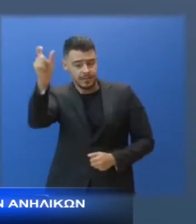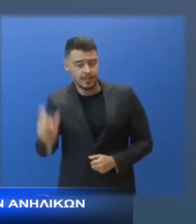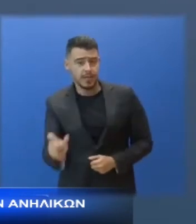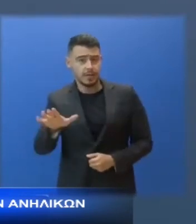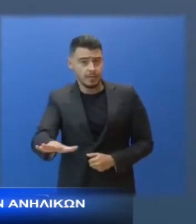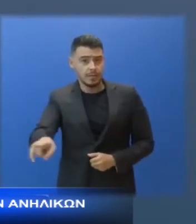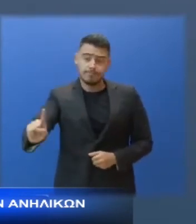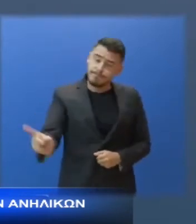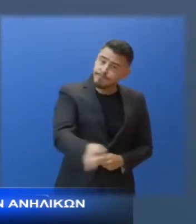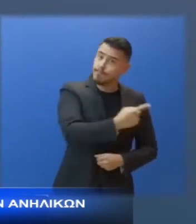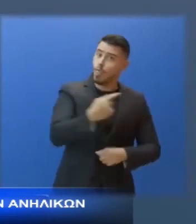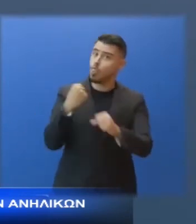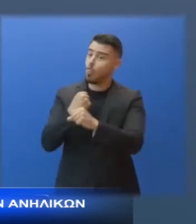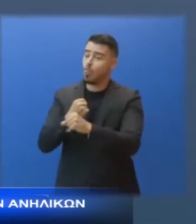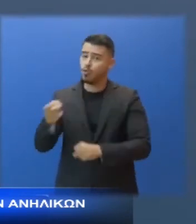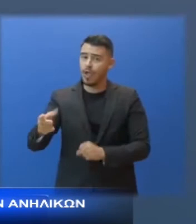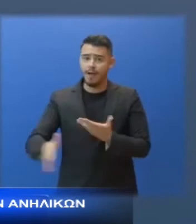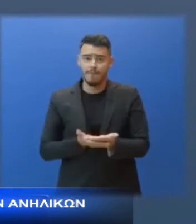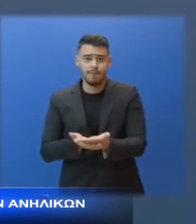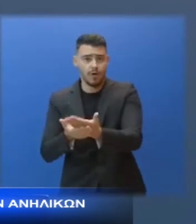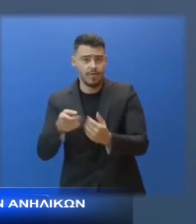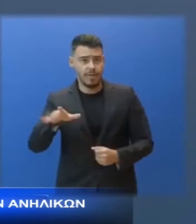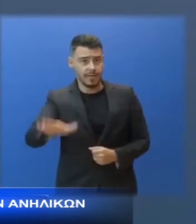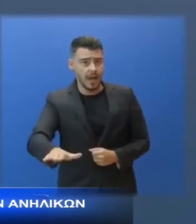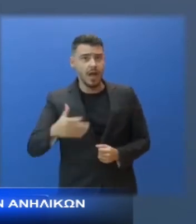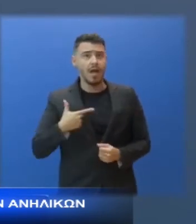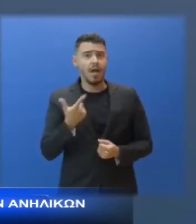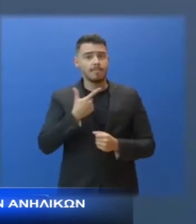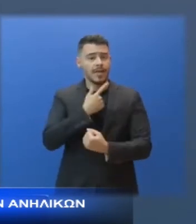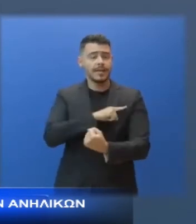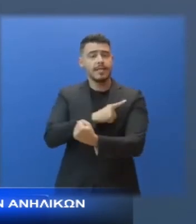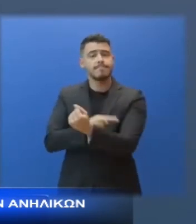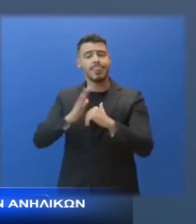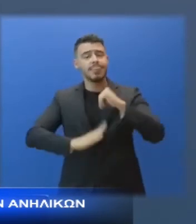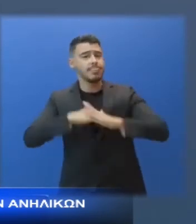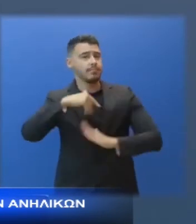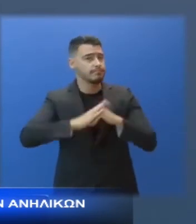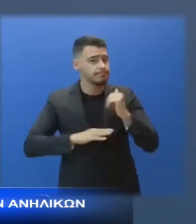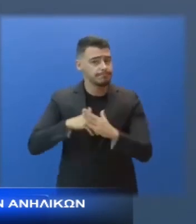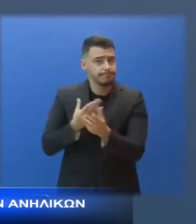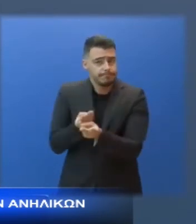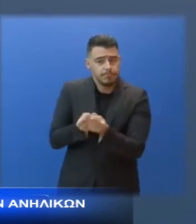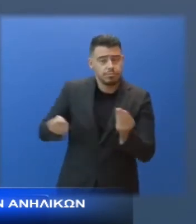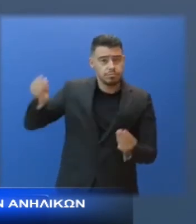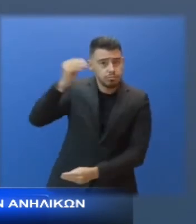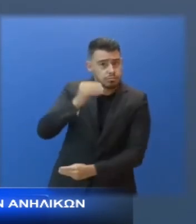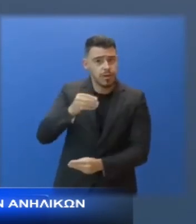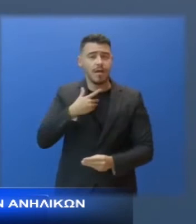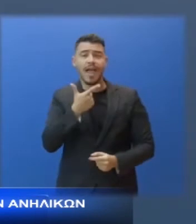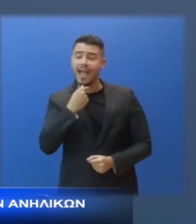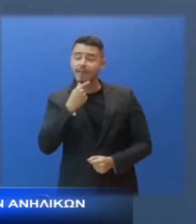προώθησης στην εργασία, οι οποίες δύναται να περιλαμβάνουν μεταξύ άλλων ανάπτυξη δεξιοτήτων, εργασιακή συμβουλευτική και διασύνδεση με την αγορά